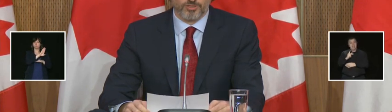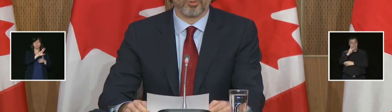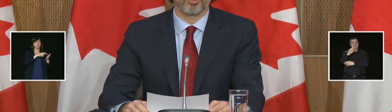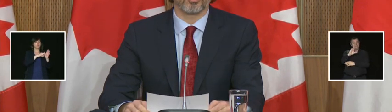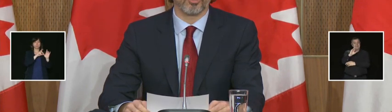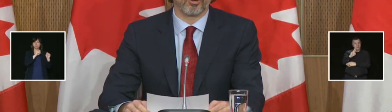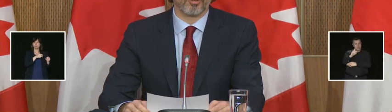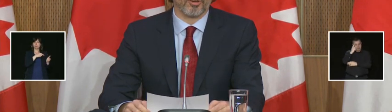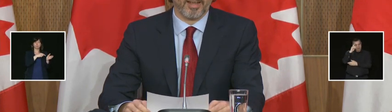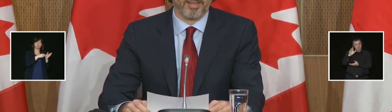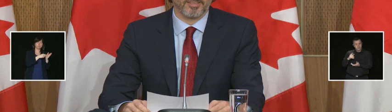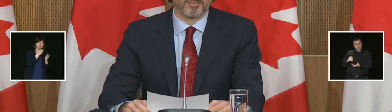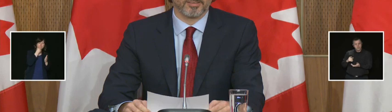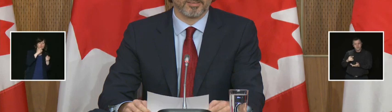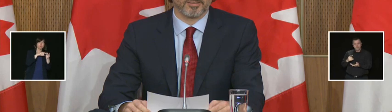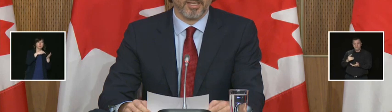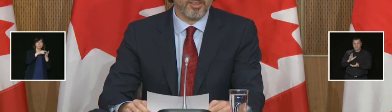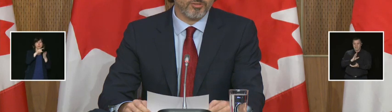haufor